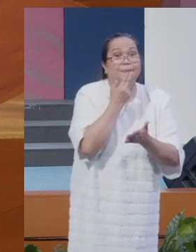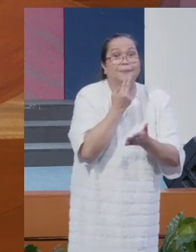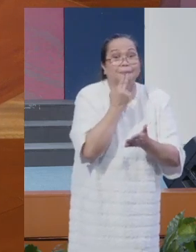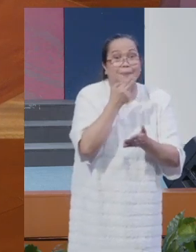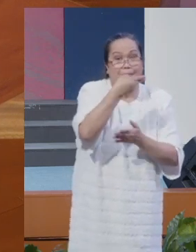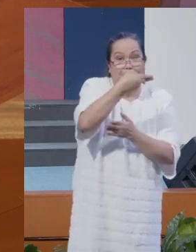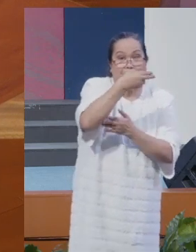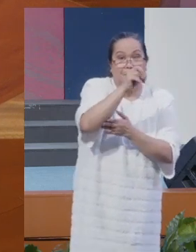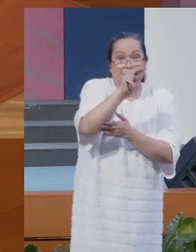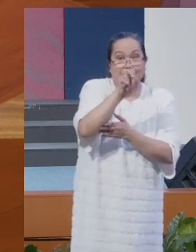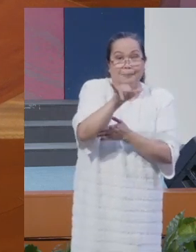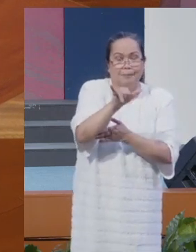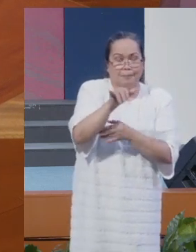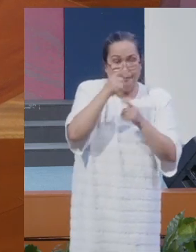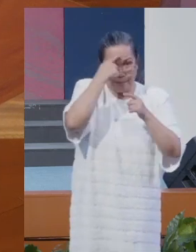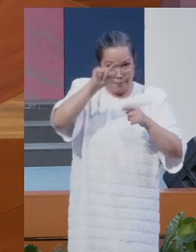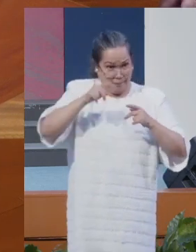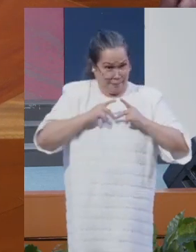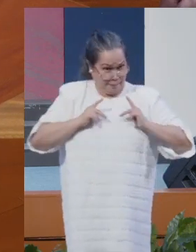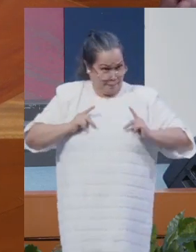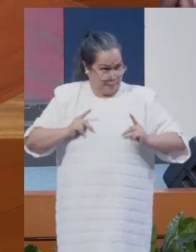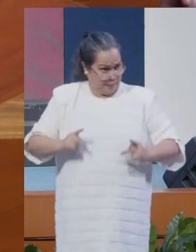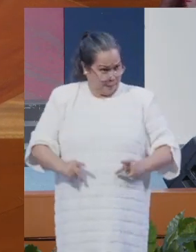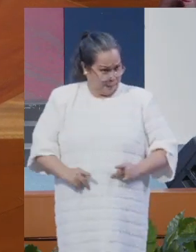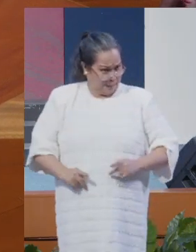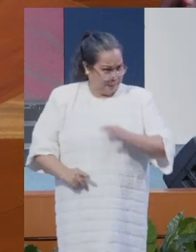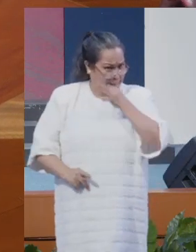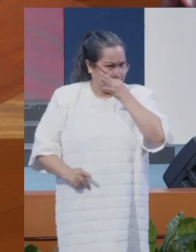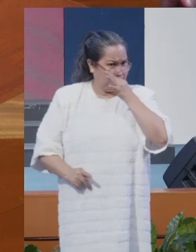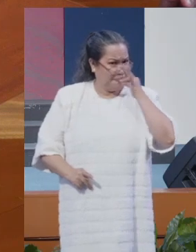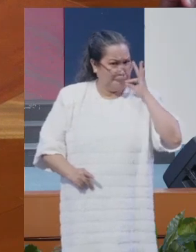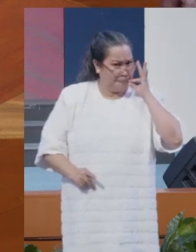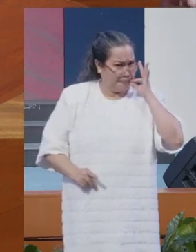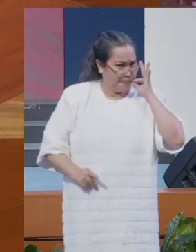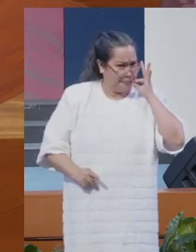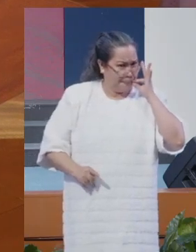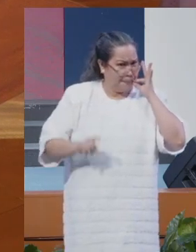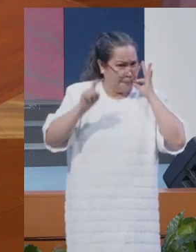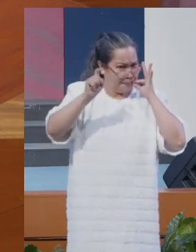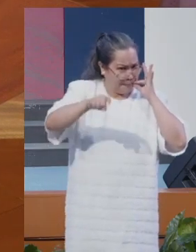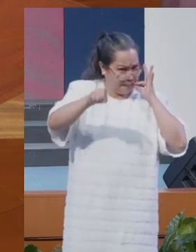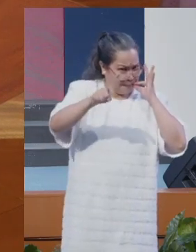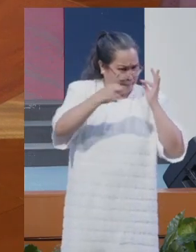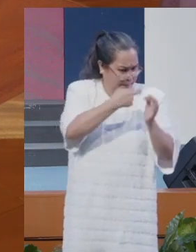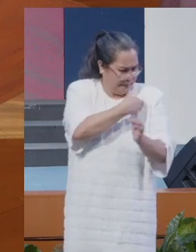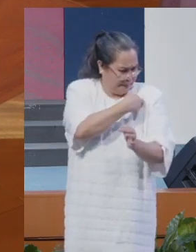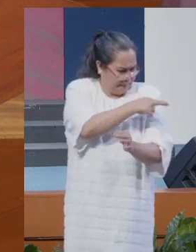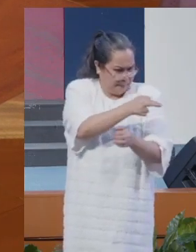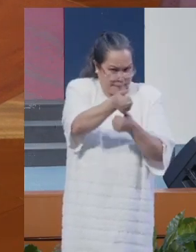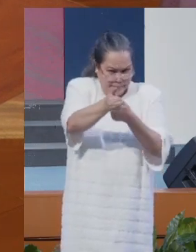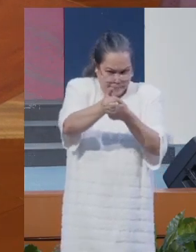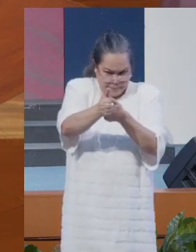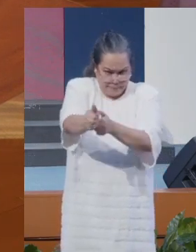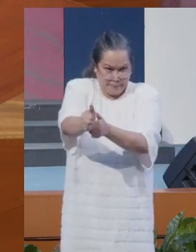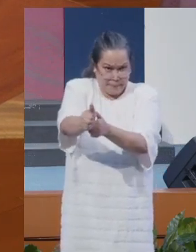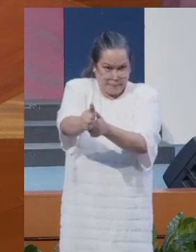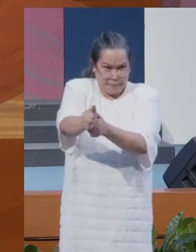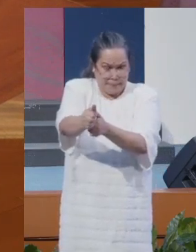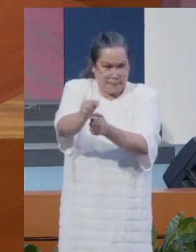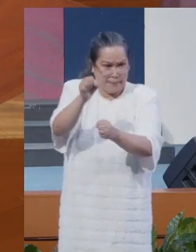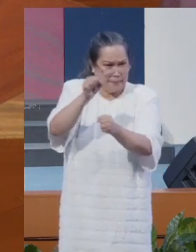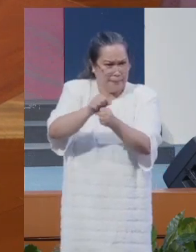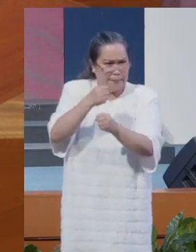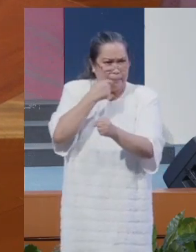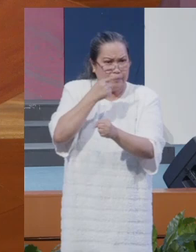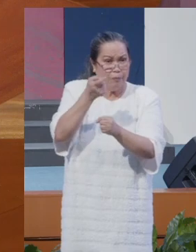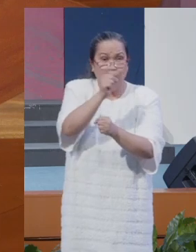mga Pariseo, ang pag-aayuno ay isa sa mga regulasyong relihiyoso na kanilang idinagdag sa batas